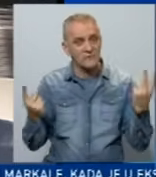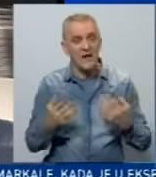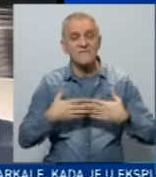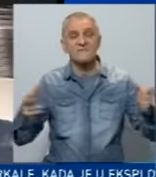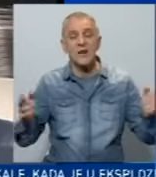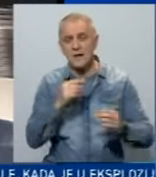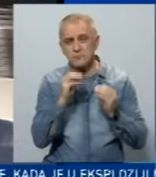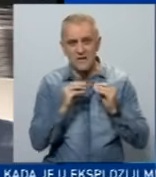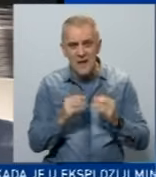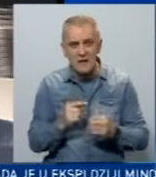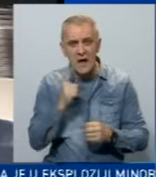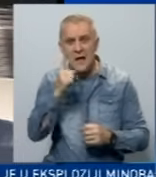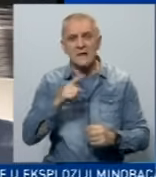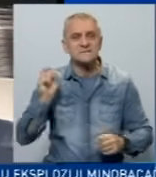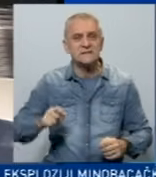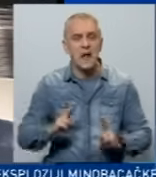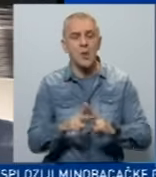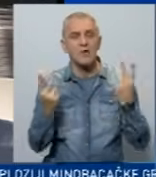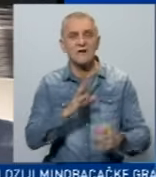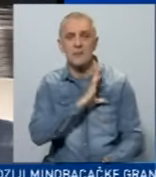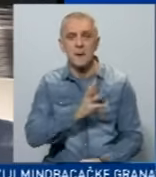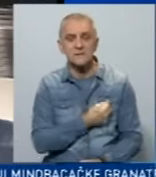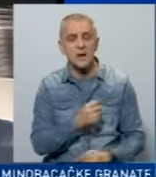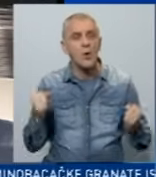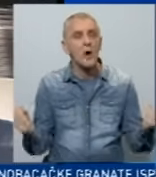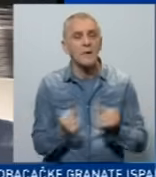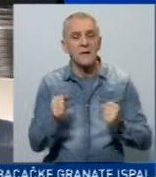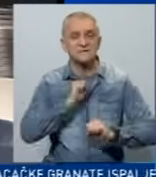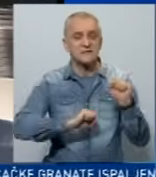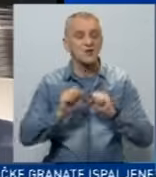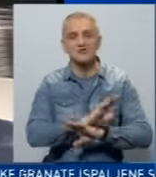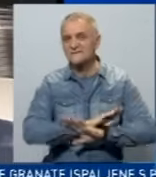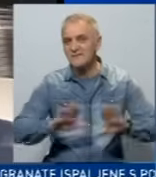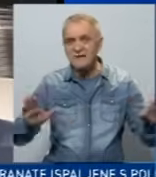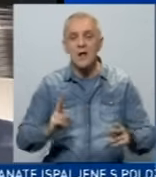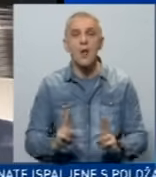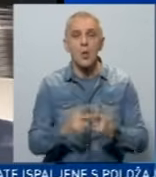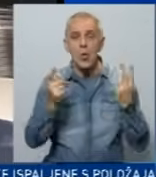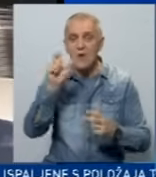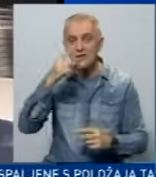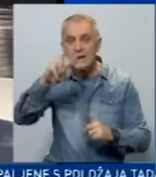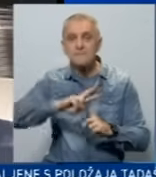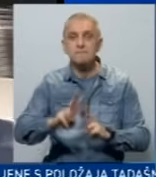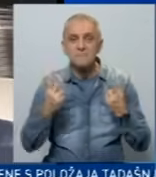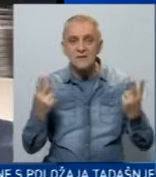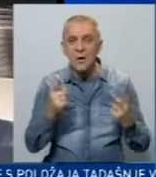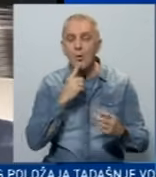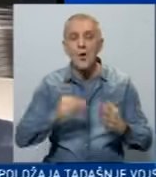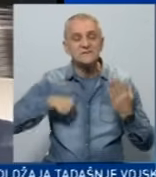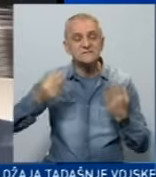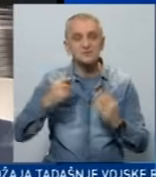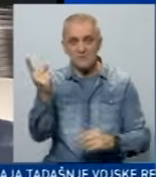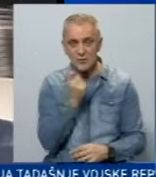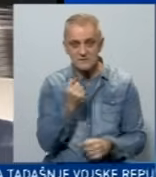novinara Velike Britanije i Sindikata novinara Palestine u kampanji zaštite svih novinara i medija koji izvještavaju